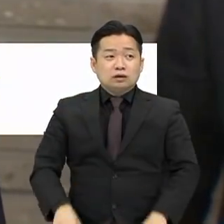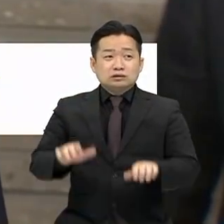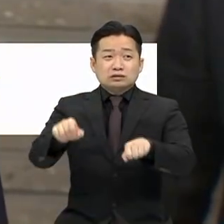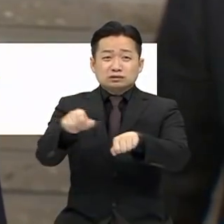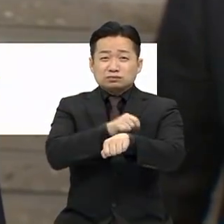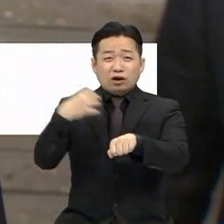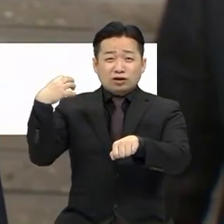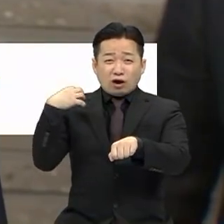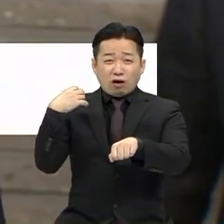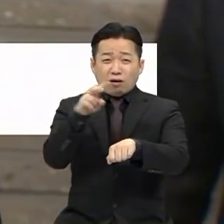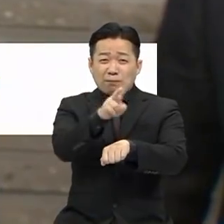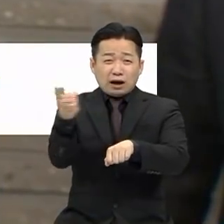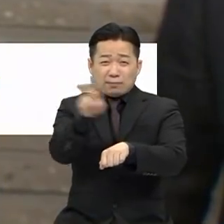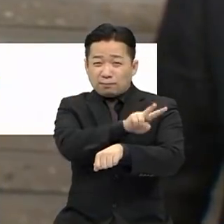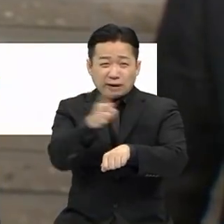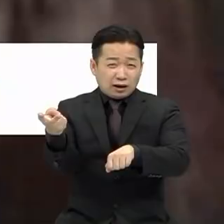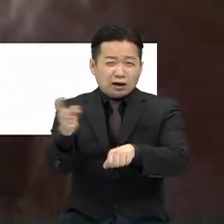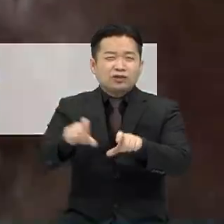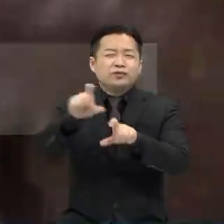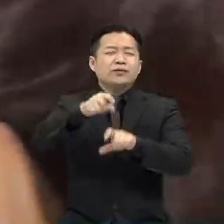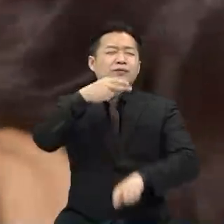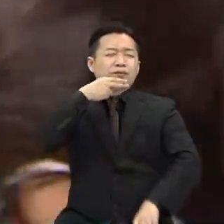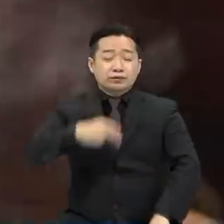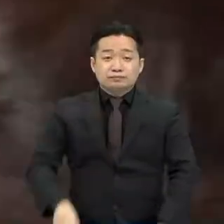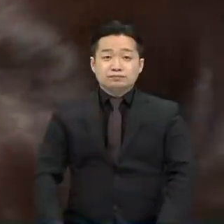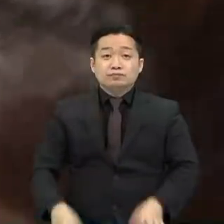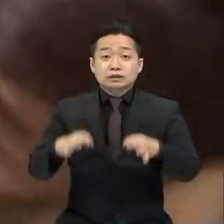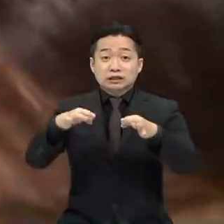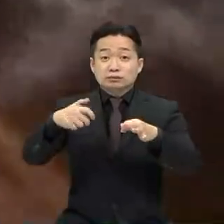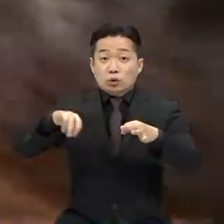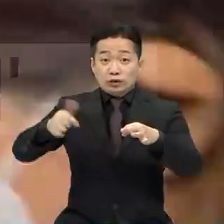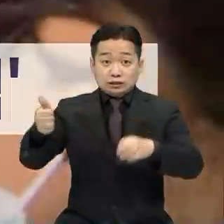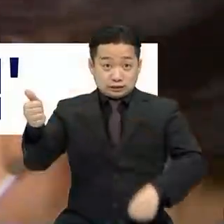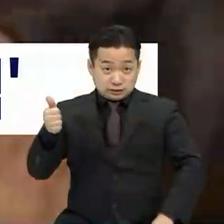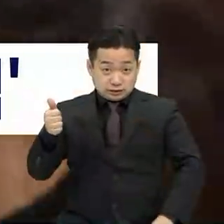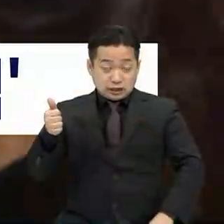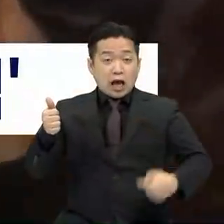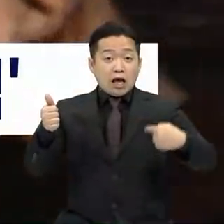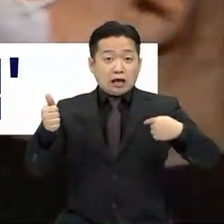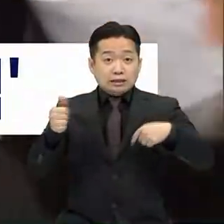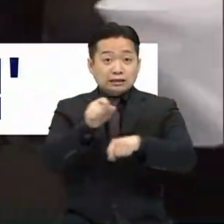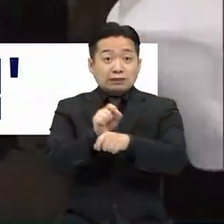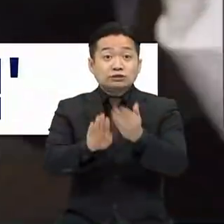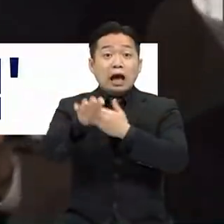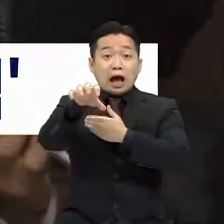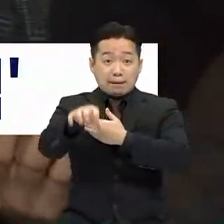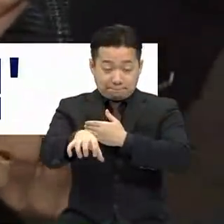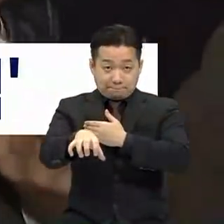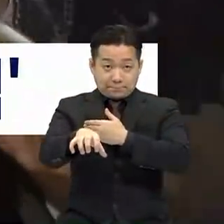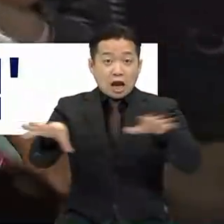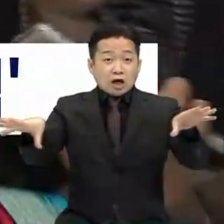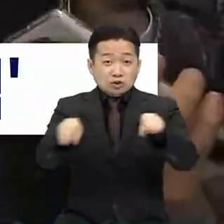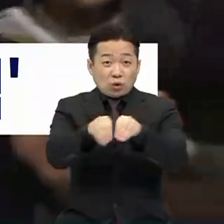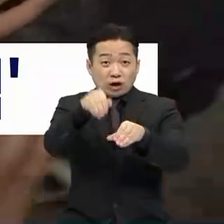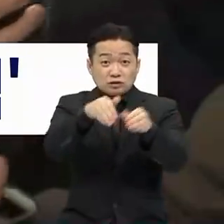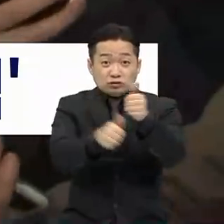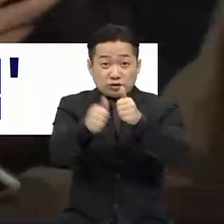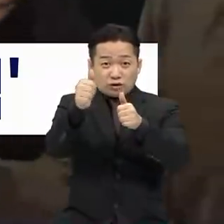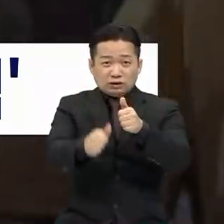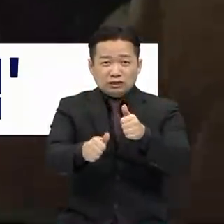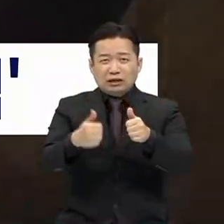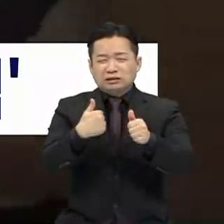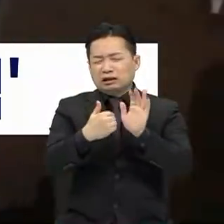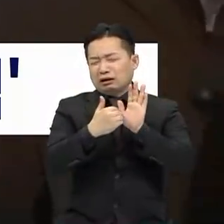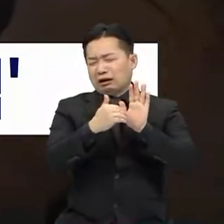역할을 조정하고 이런게 에서 없어 같은데 김종인 전 위원장은 자신의 사무실 앞에서 총괄 선대위원장 을 아예 안